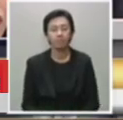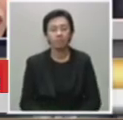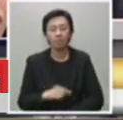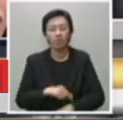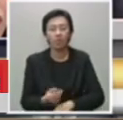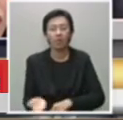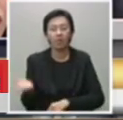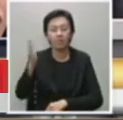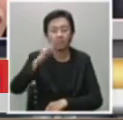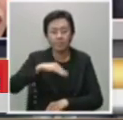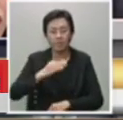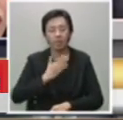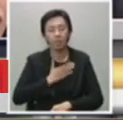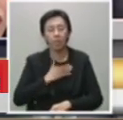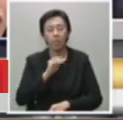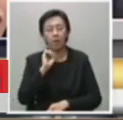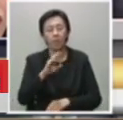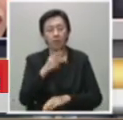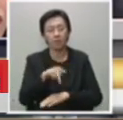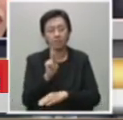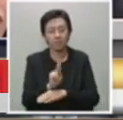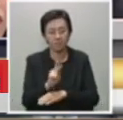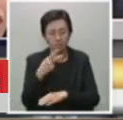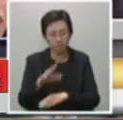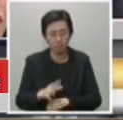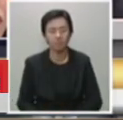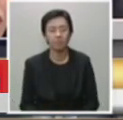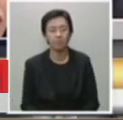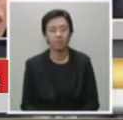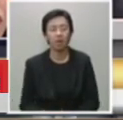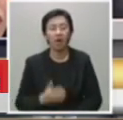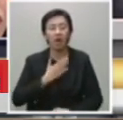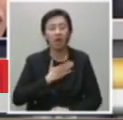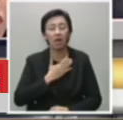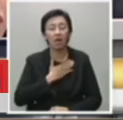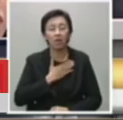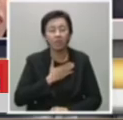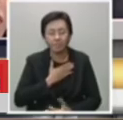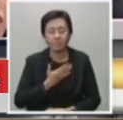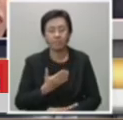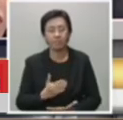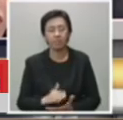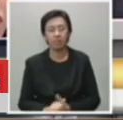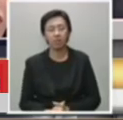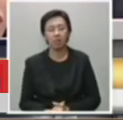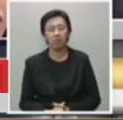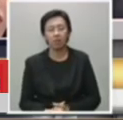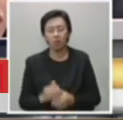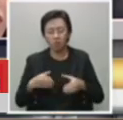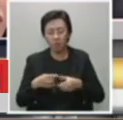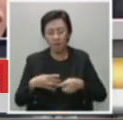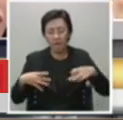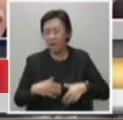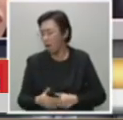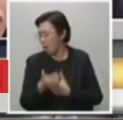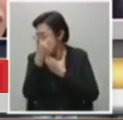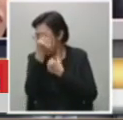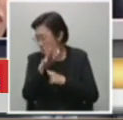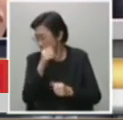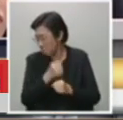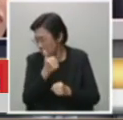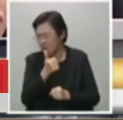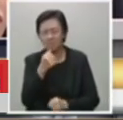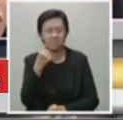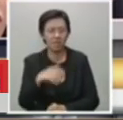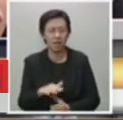เนี่ยนะฮะผมจึงบอกท่านประธานที่เคารพไปครับว่าเราจะเมินหน้าได้ยังไงล่ะครับฝ่ายค้านผมเนี่ยรู้สึกผิดหวังว่